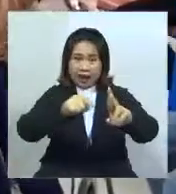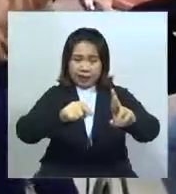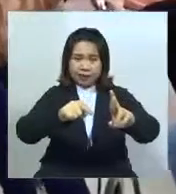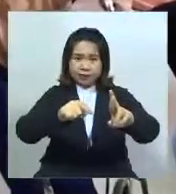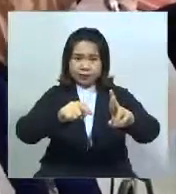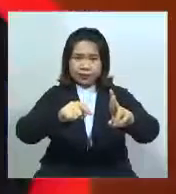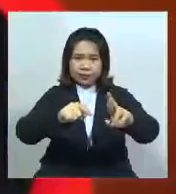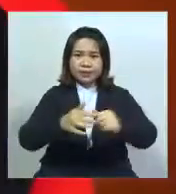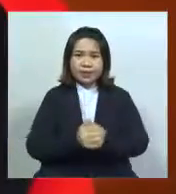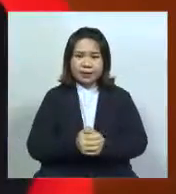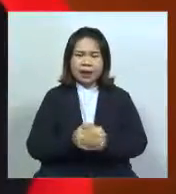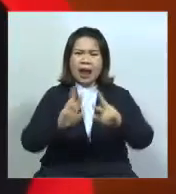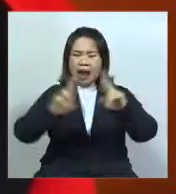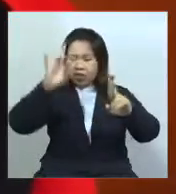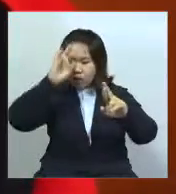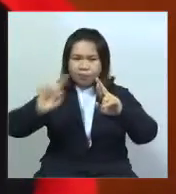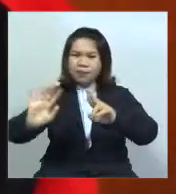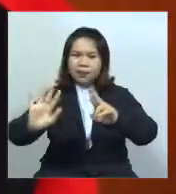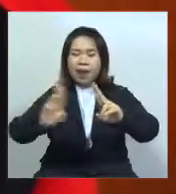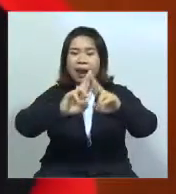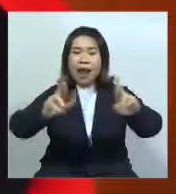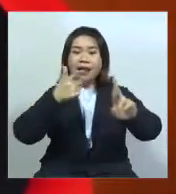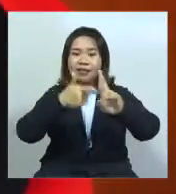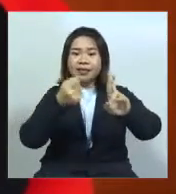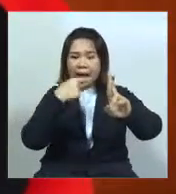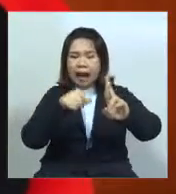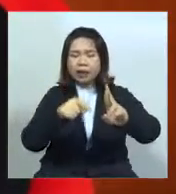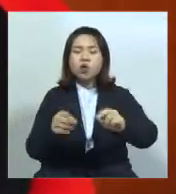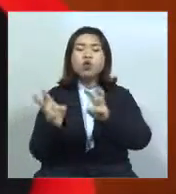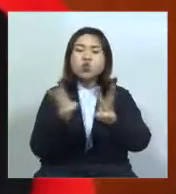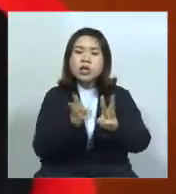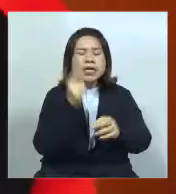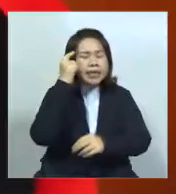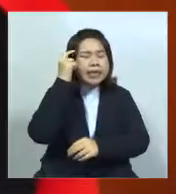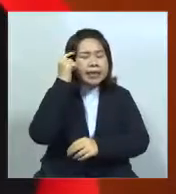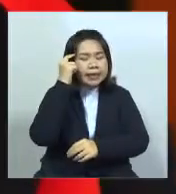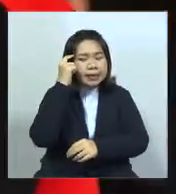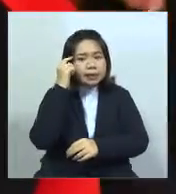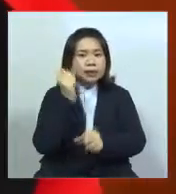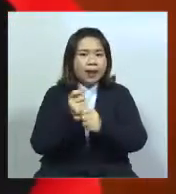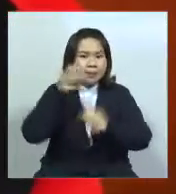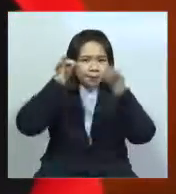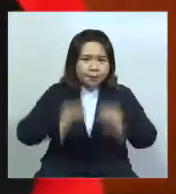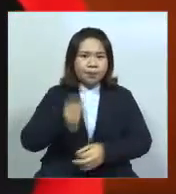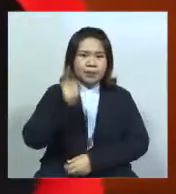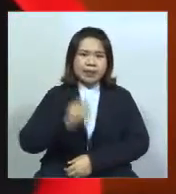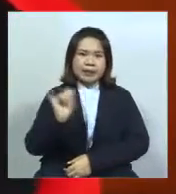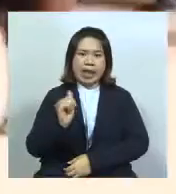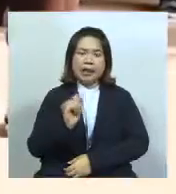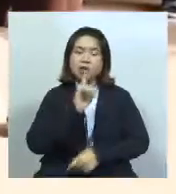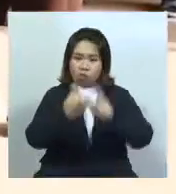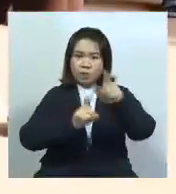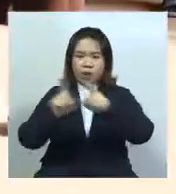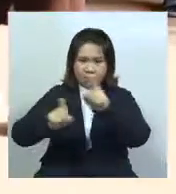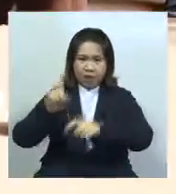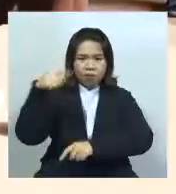ครู่ขออภัยพูดผิดไปไม่ใช่ร้านสะดวกซื้อร้านขายยายังอยู่ในขั้นตอนของแนวคิดแล้วก็ต้องรอหารือกับอีกหลายหน่วยง